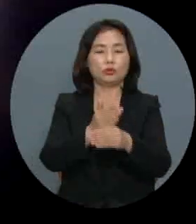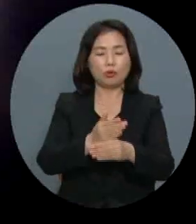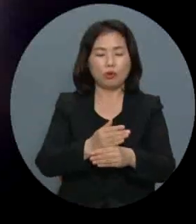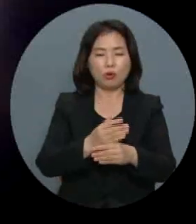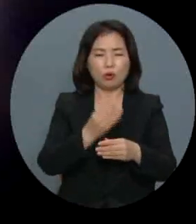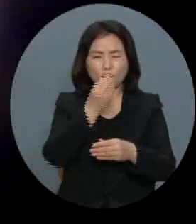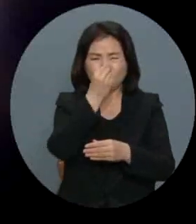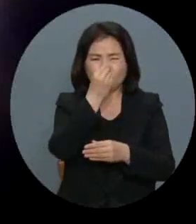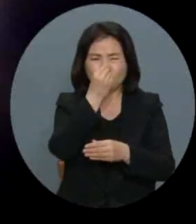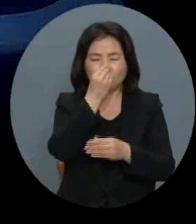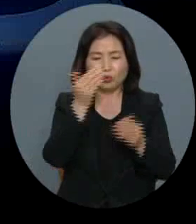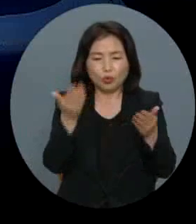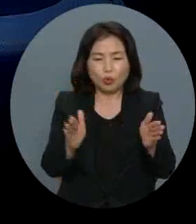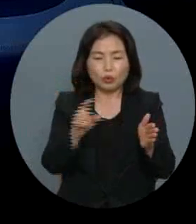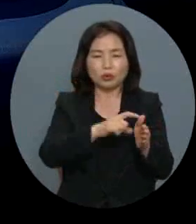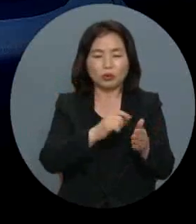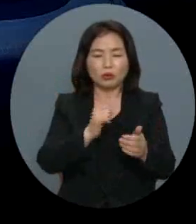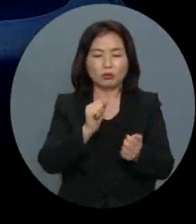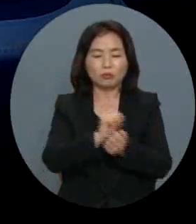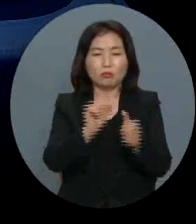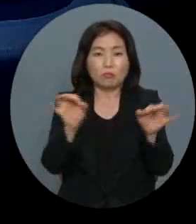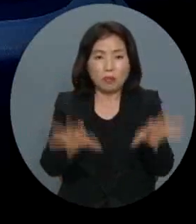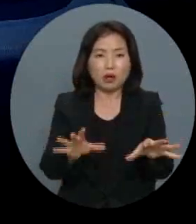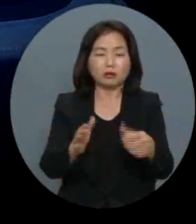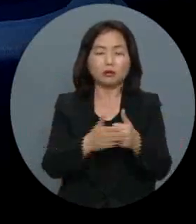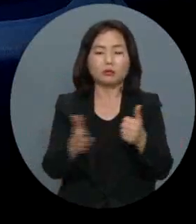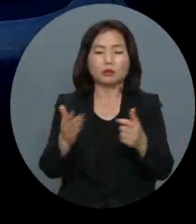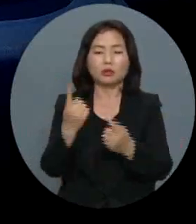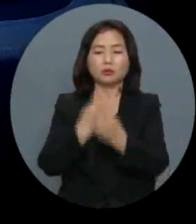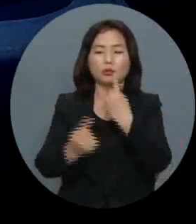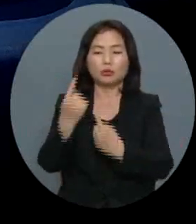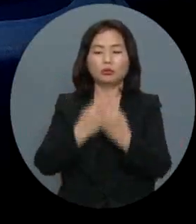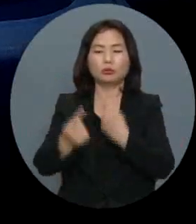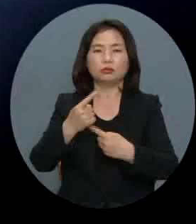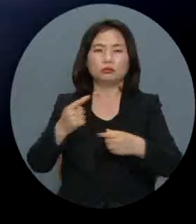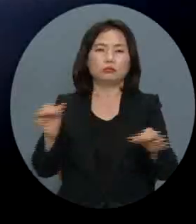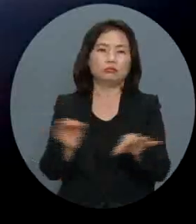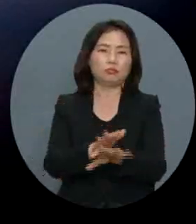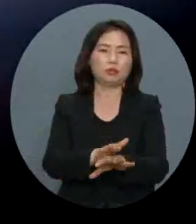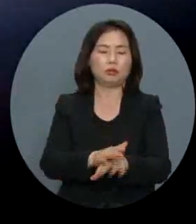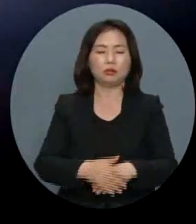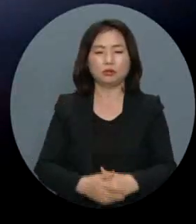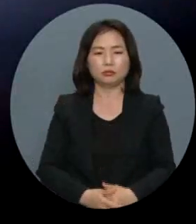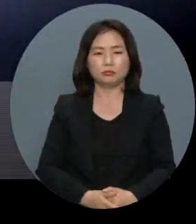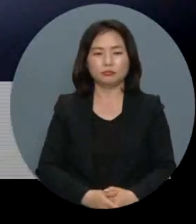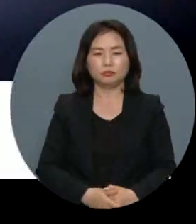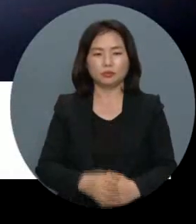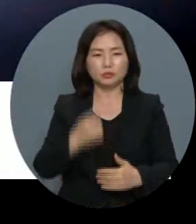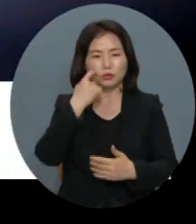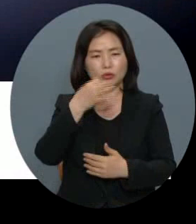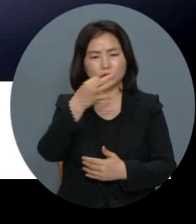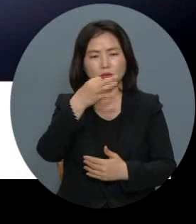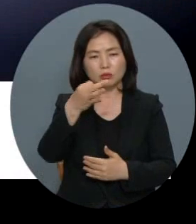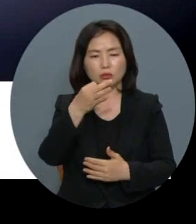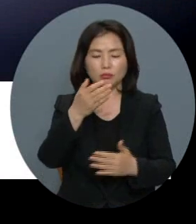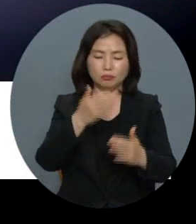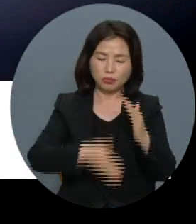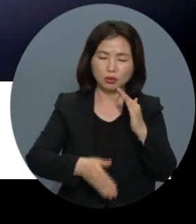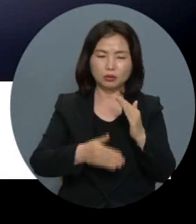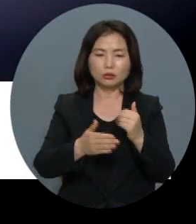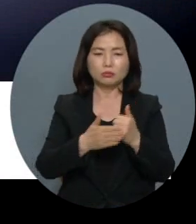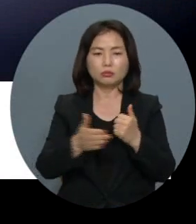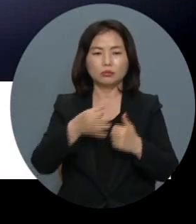공간에 전염력이 상대적으로 높다 보니 손님의 발길이 끊긴 겁니다. 가게 세도 제대로 못 내고 또